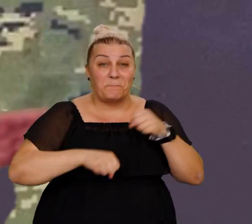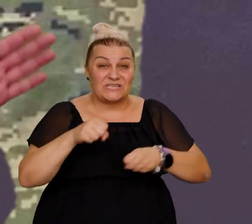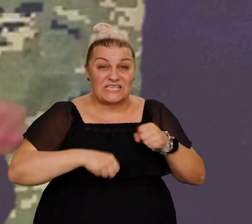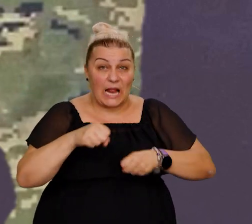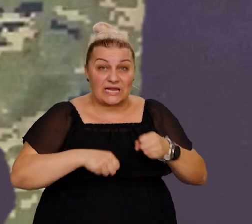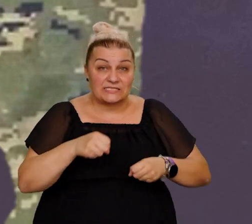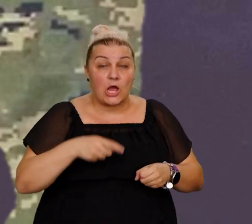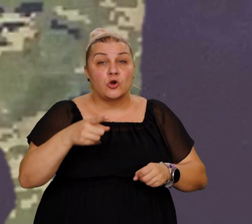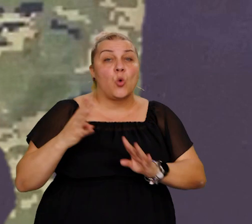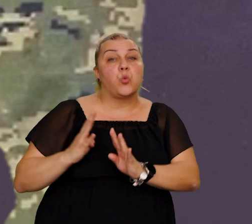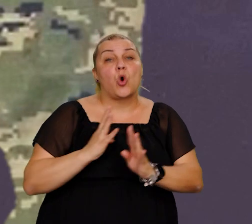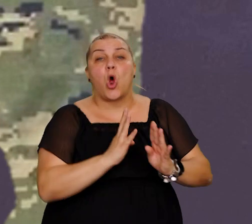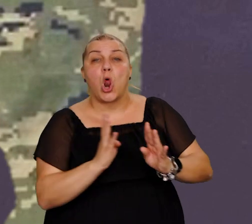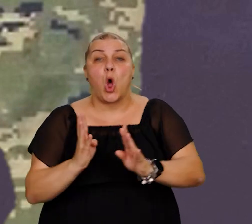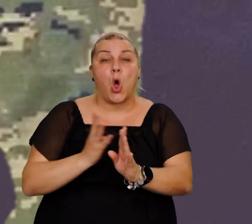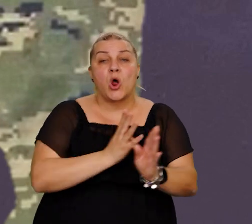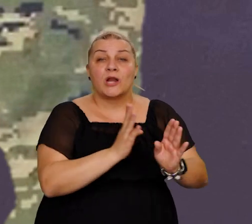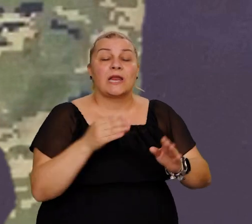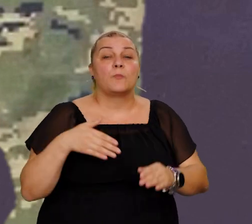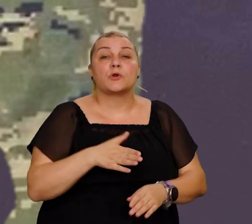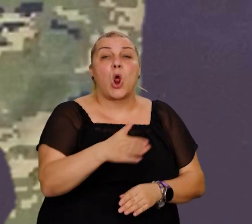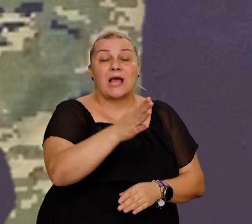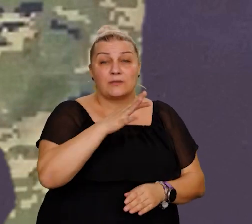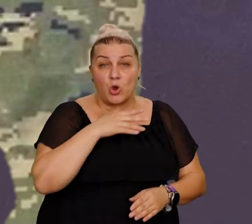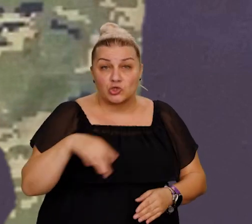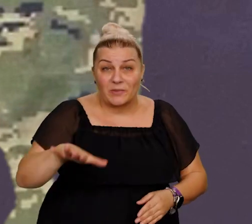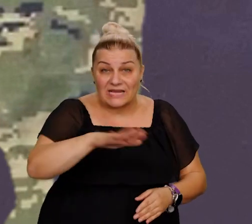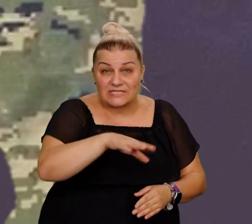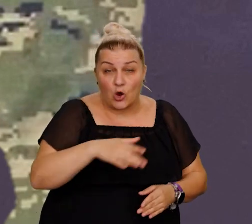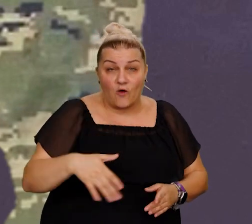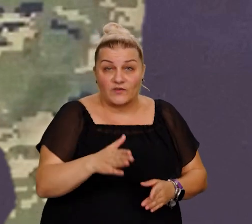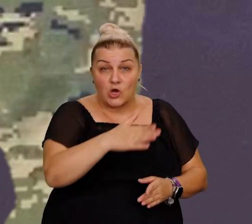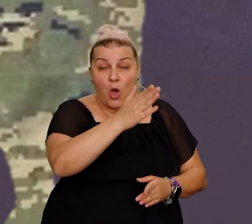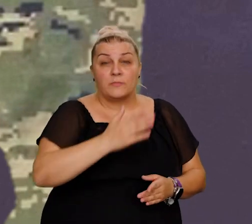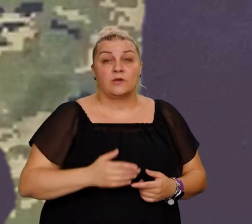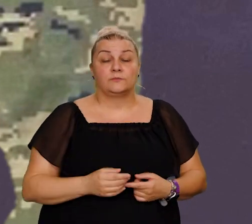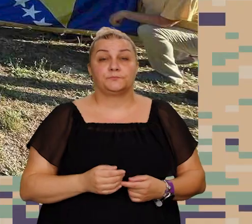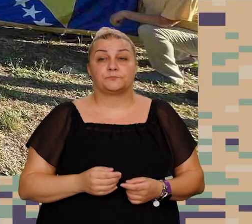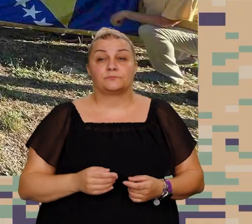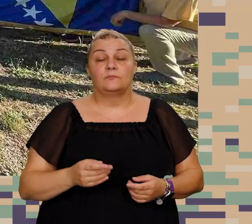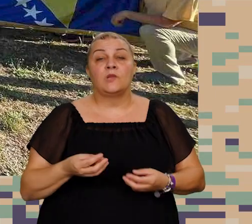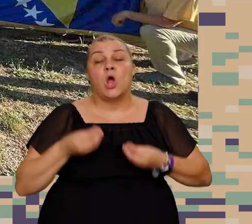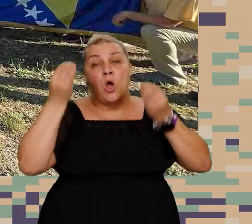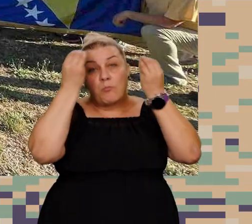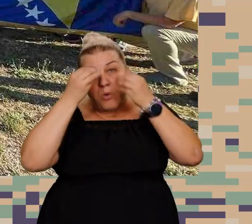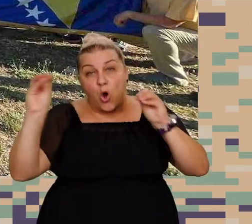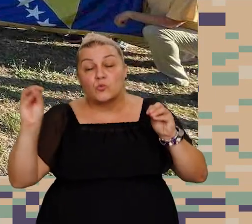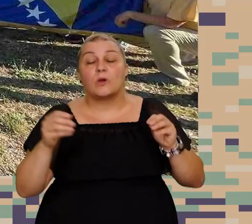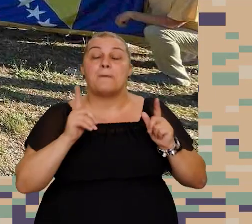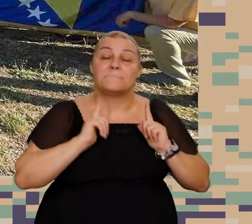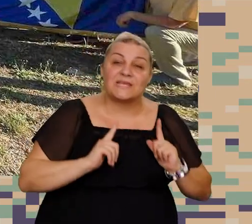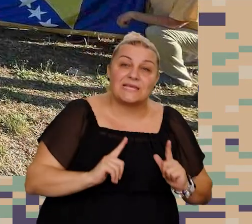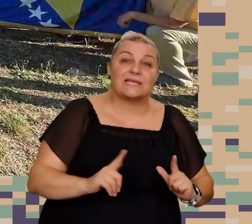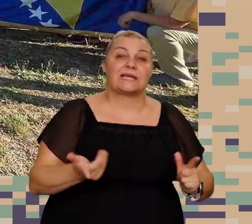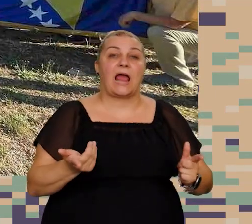biciklista koji u koloni prolaze Bosnom i Hercegovinom i pronose isto tako Bosnom i Hercegovinom, pronose tu poruku neku mira, nade